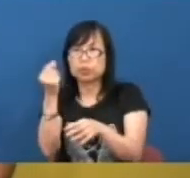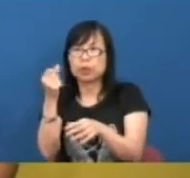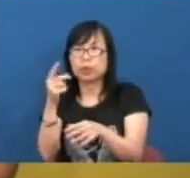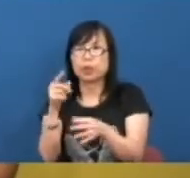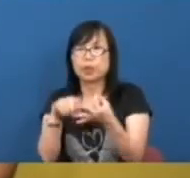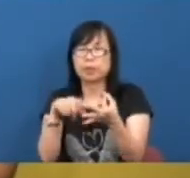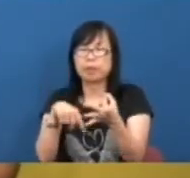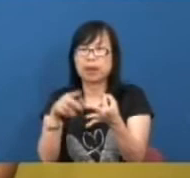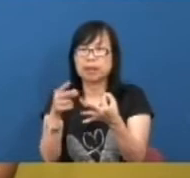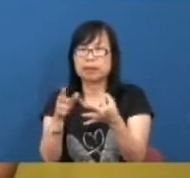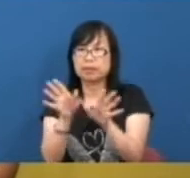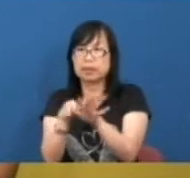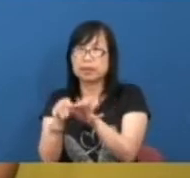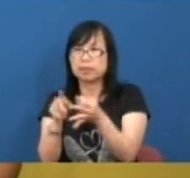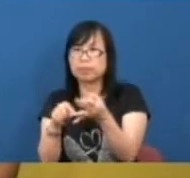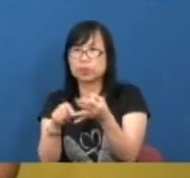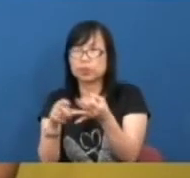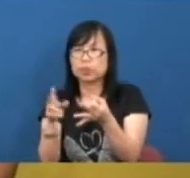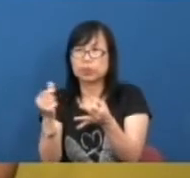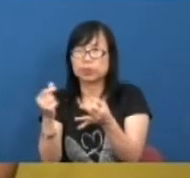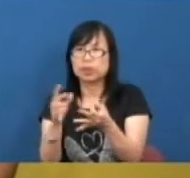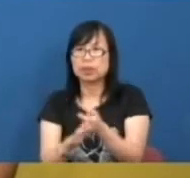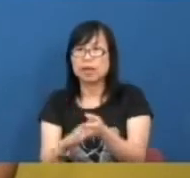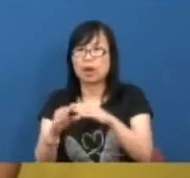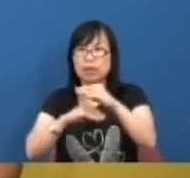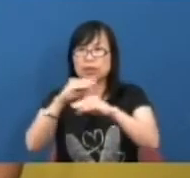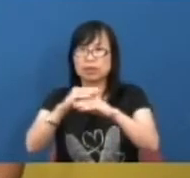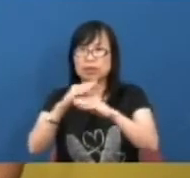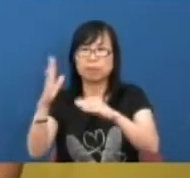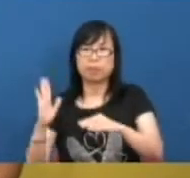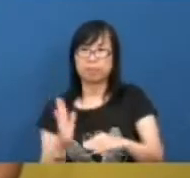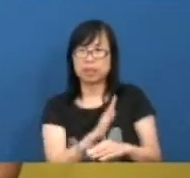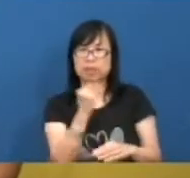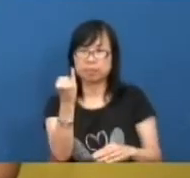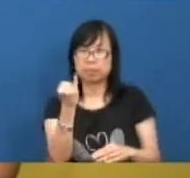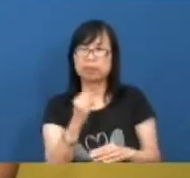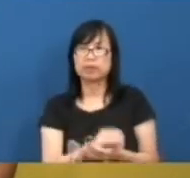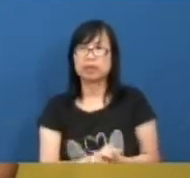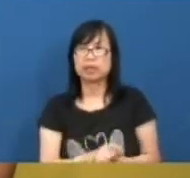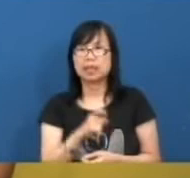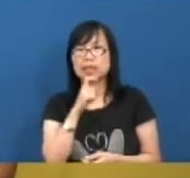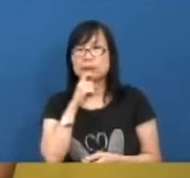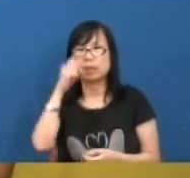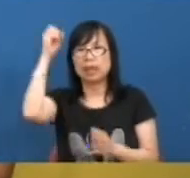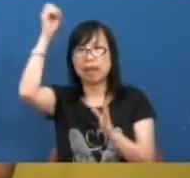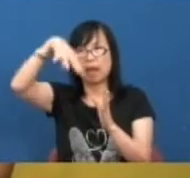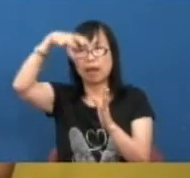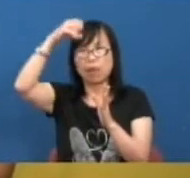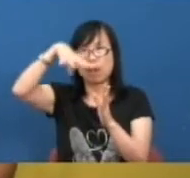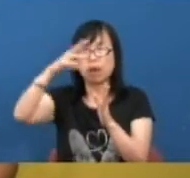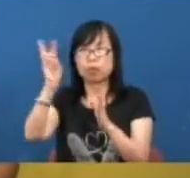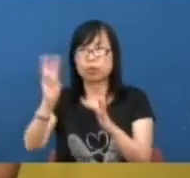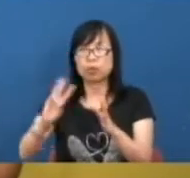啫。 係。 咁當時咧就話，即係個建築個質素咧就偏差咗。咁有啲漏水嘅情況都幾嚴重，